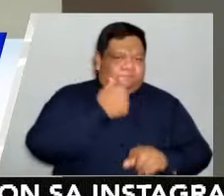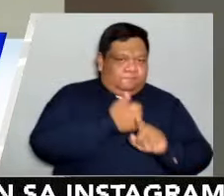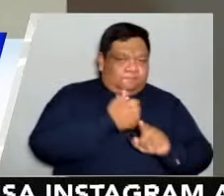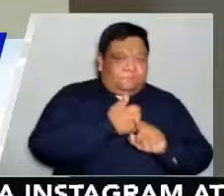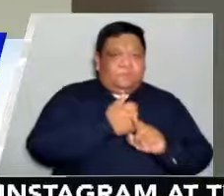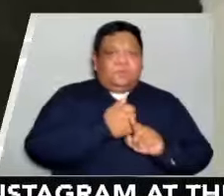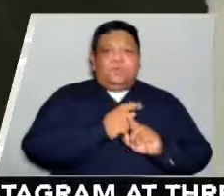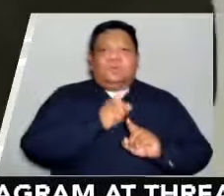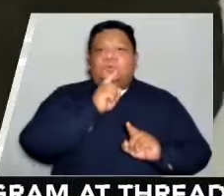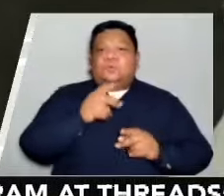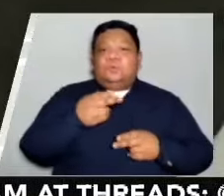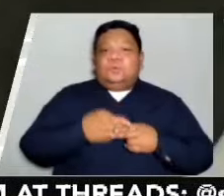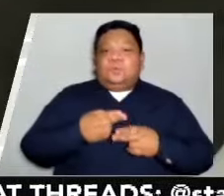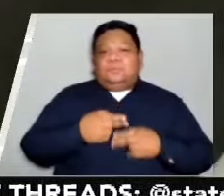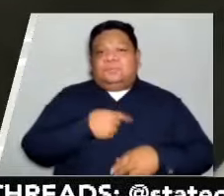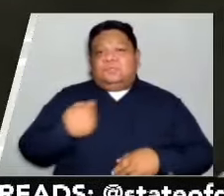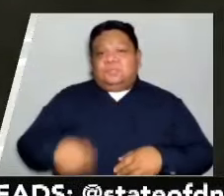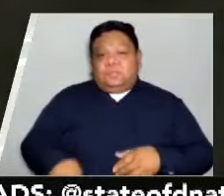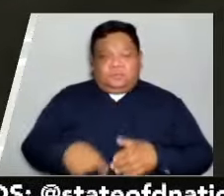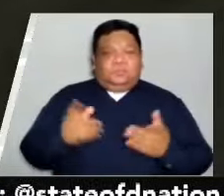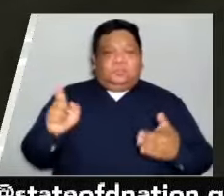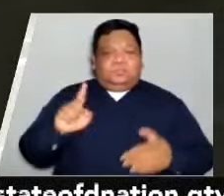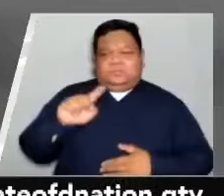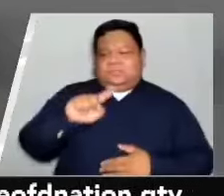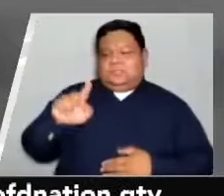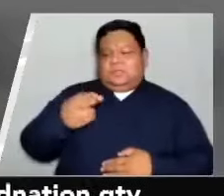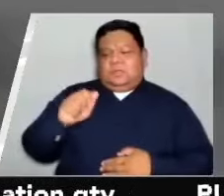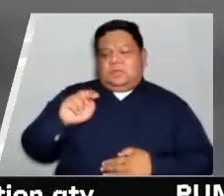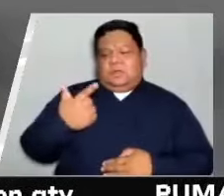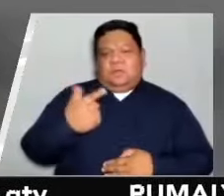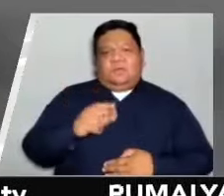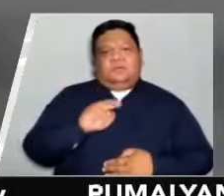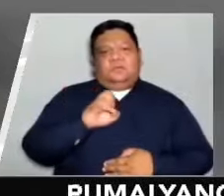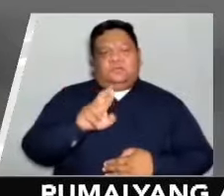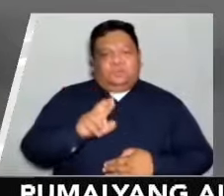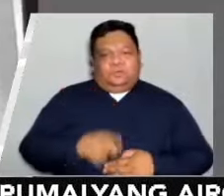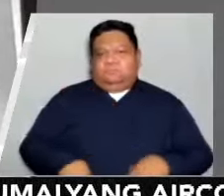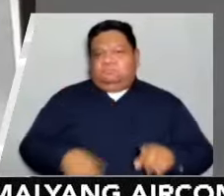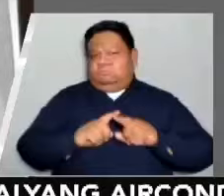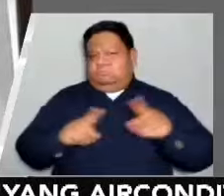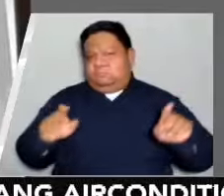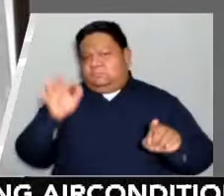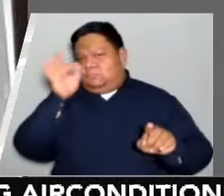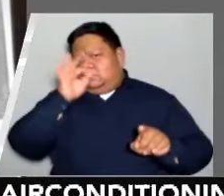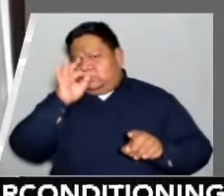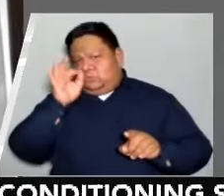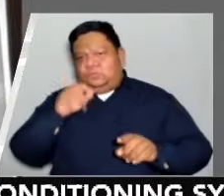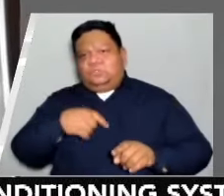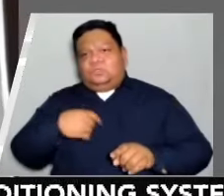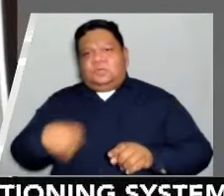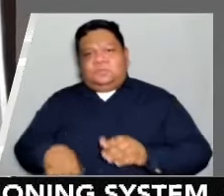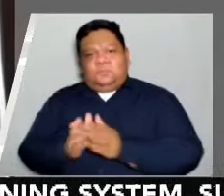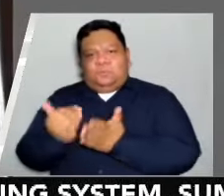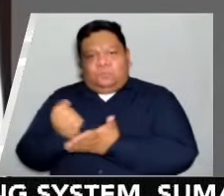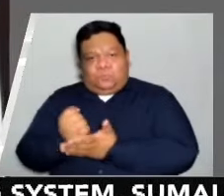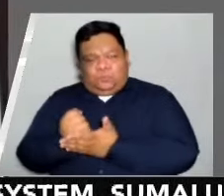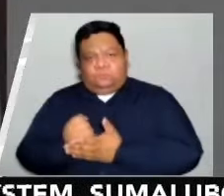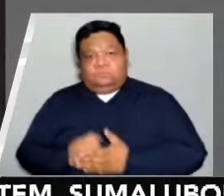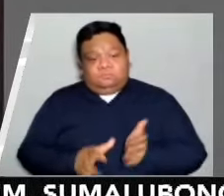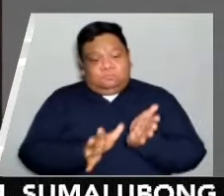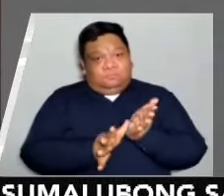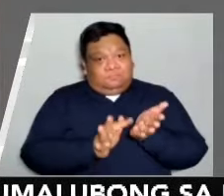na hawak ni Sheila at Magkaiba ang birthday niya sa philipina chinese passports sinuri ng NBI ang fingerprints sa shila at ang